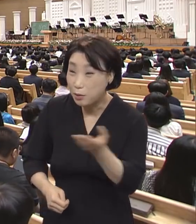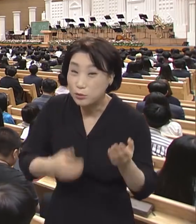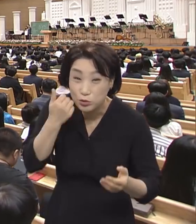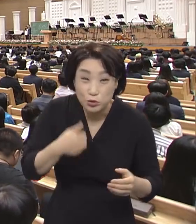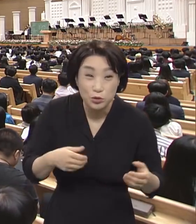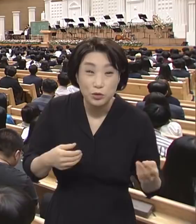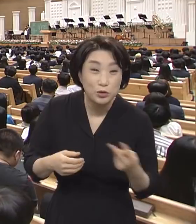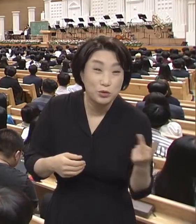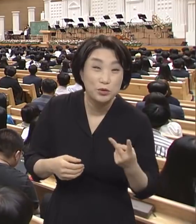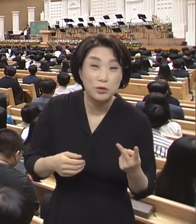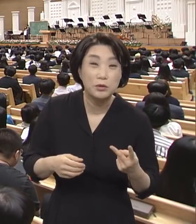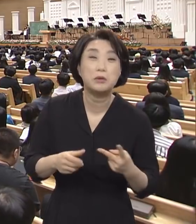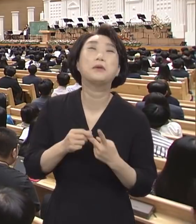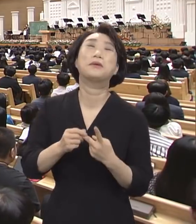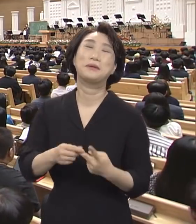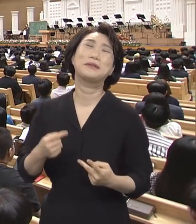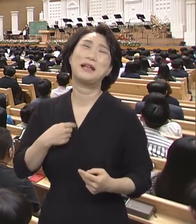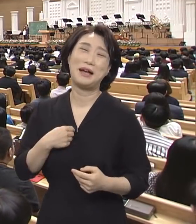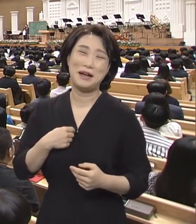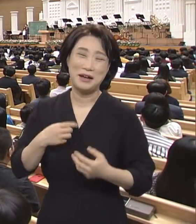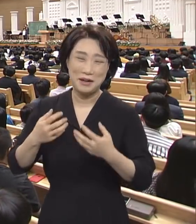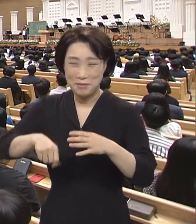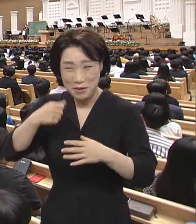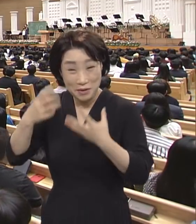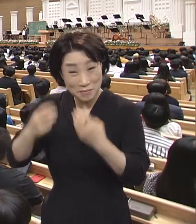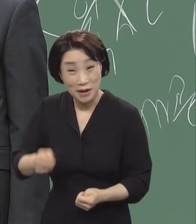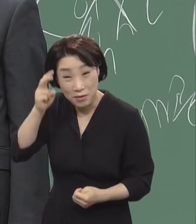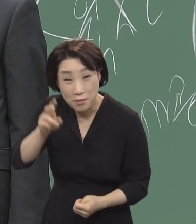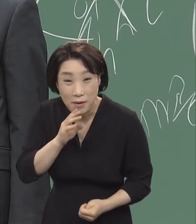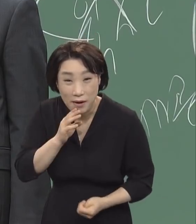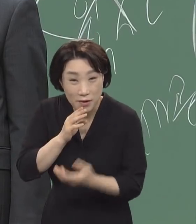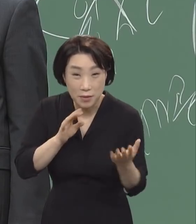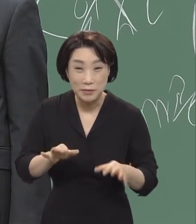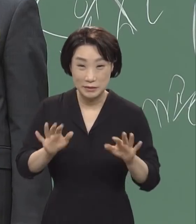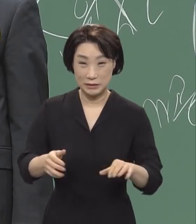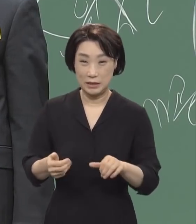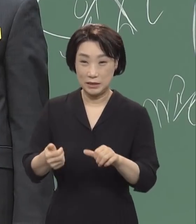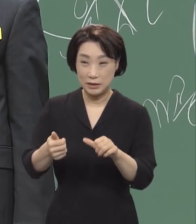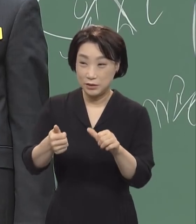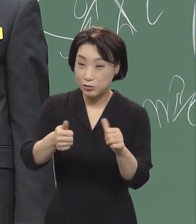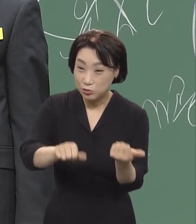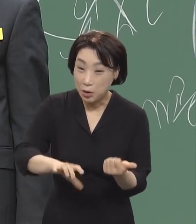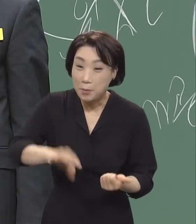엄청나게 많이 먹었죠. 그런데 누가 이 지구상에서 먼저 사라지겠어요.